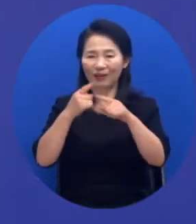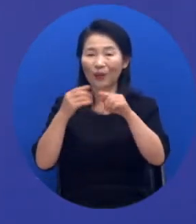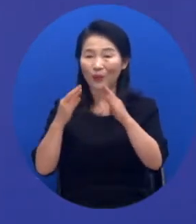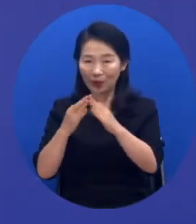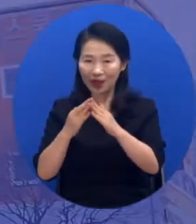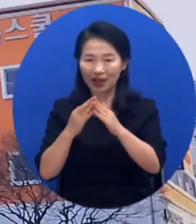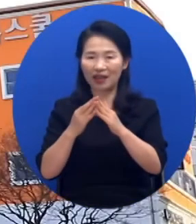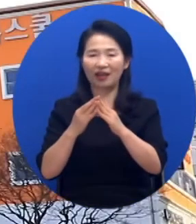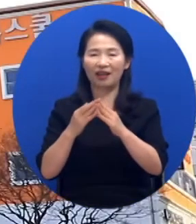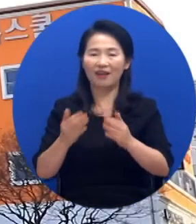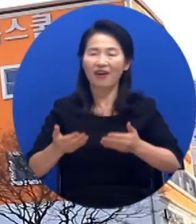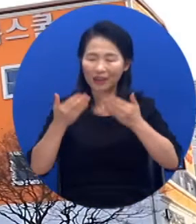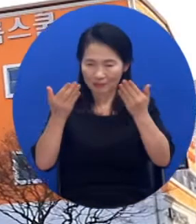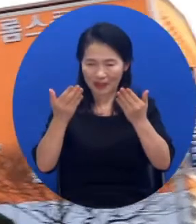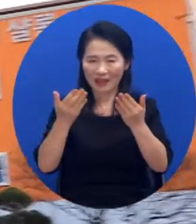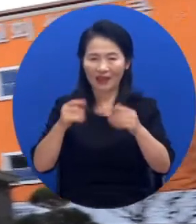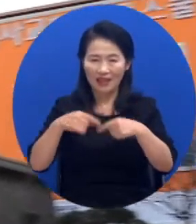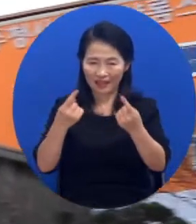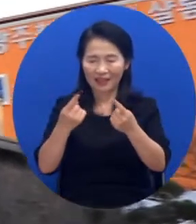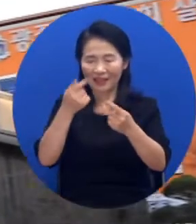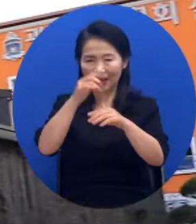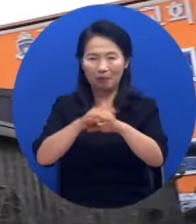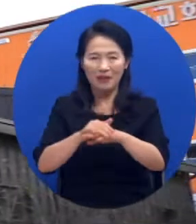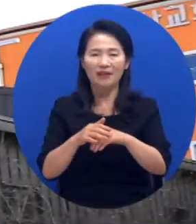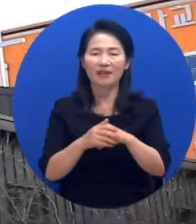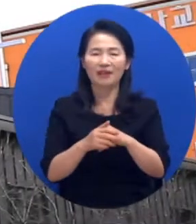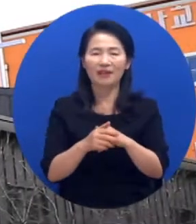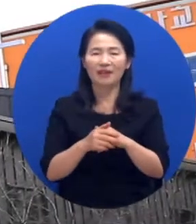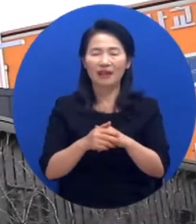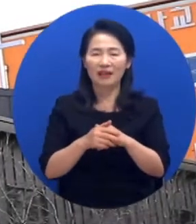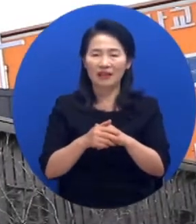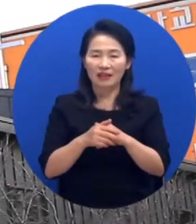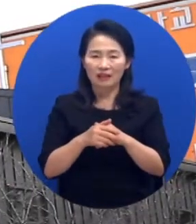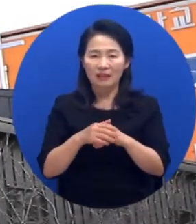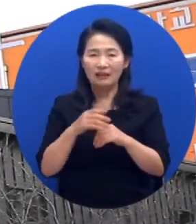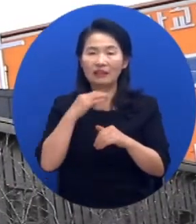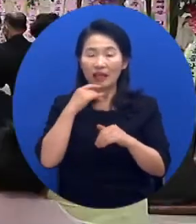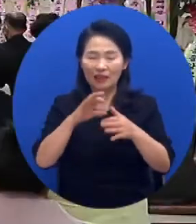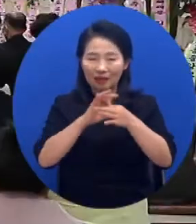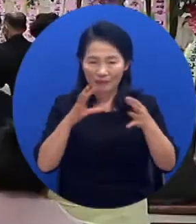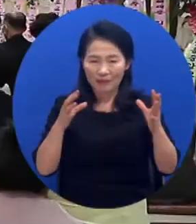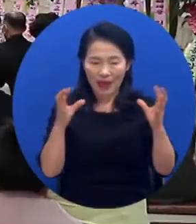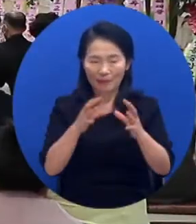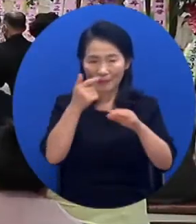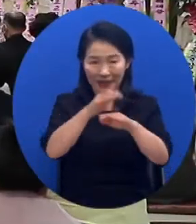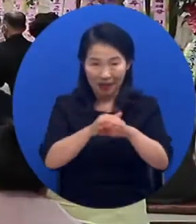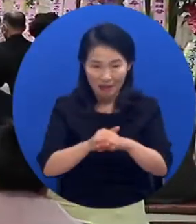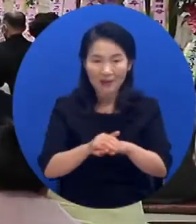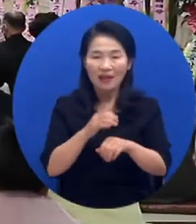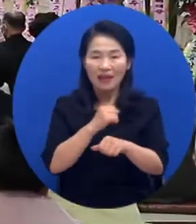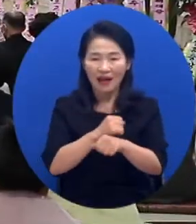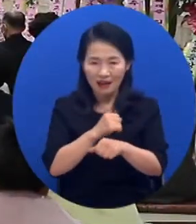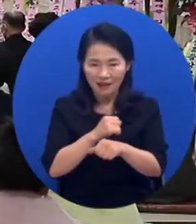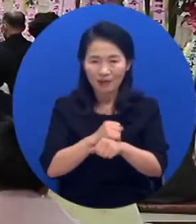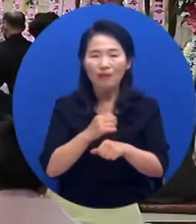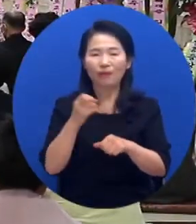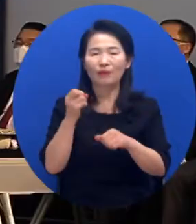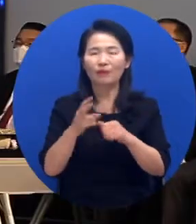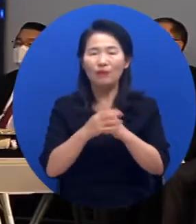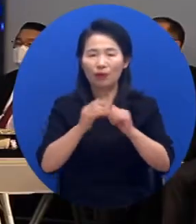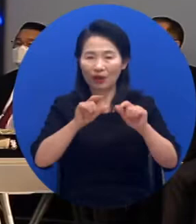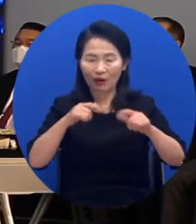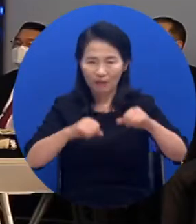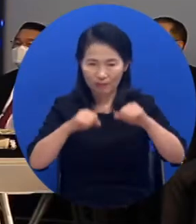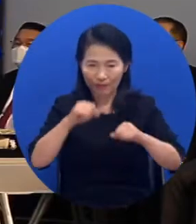가졌습니다 세대 통합 예배와 대안학교 등을 마련해 다음세대 사역을 펼치고 있는 광주 청사